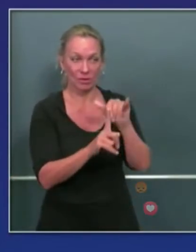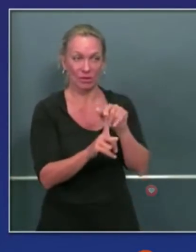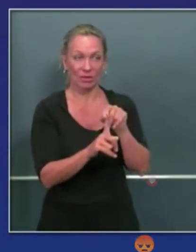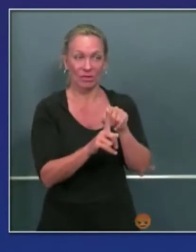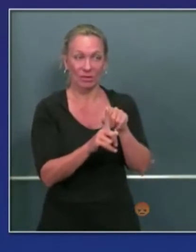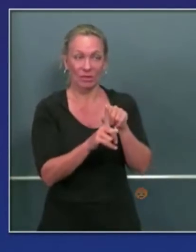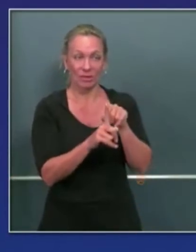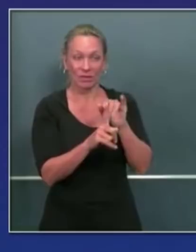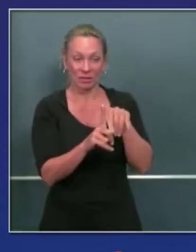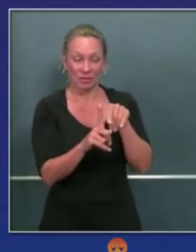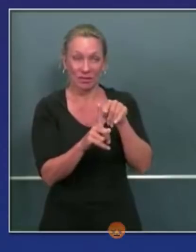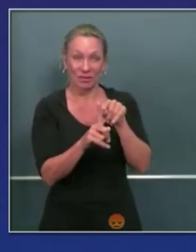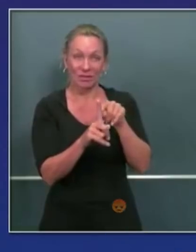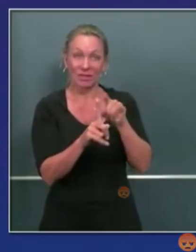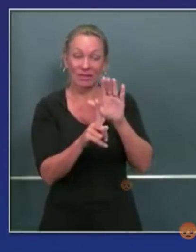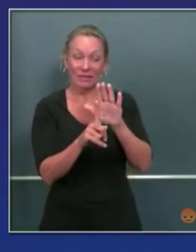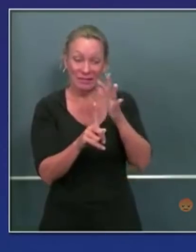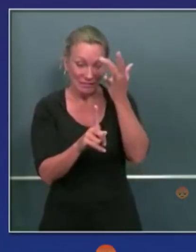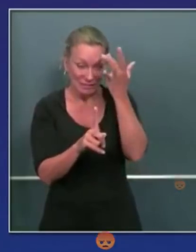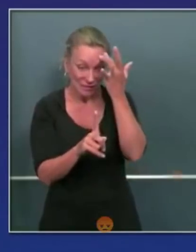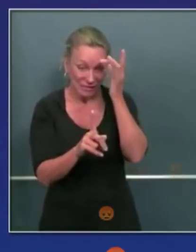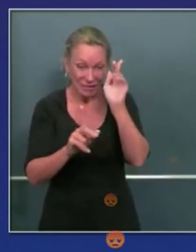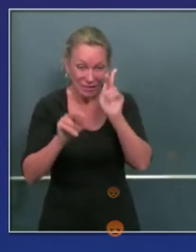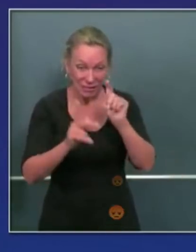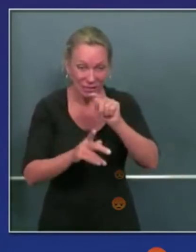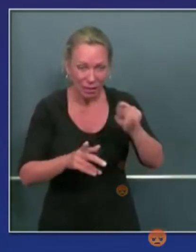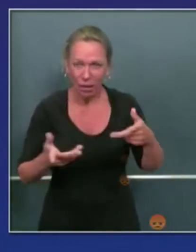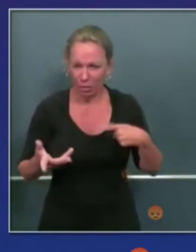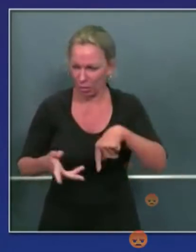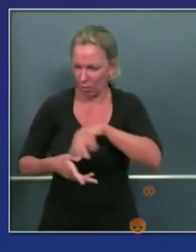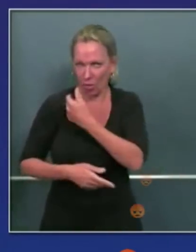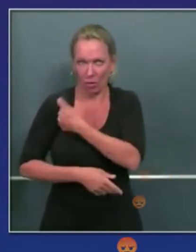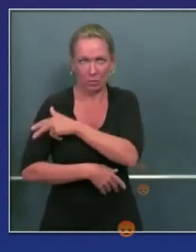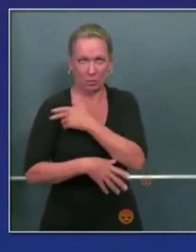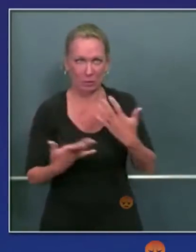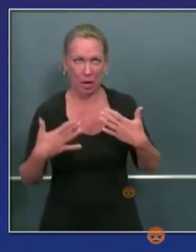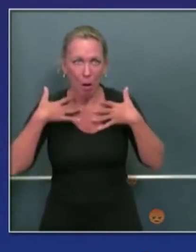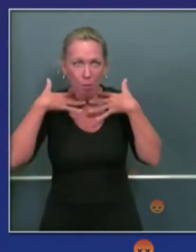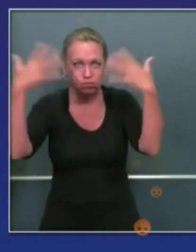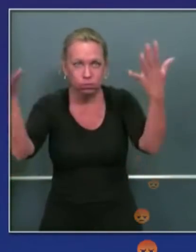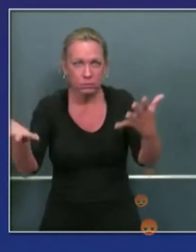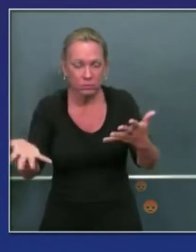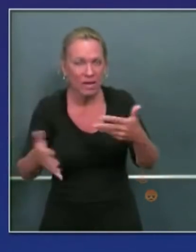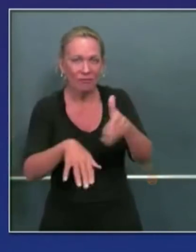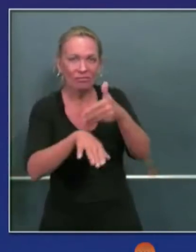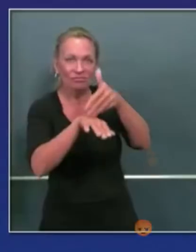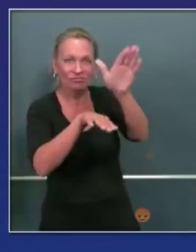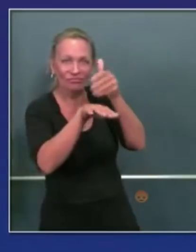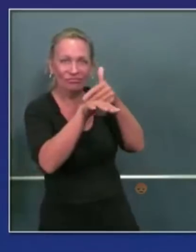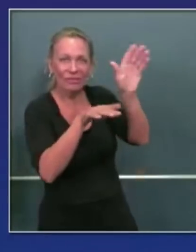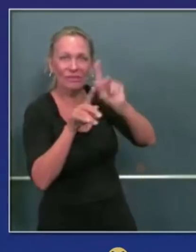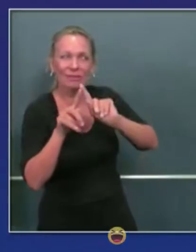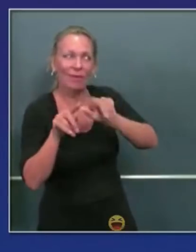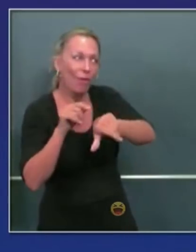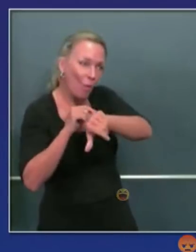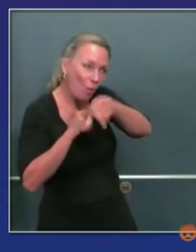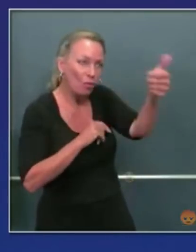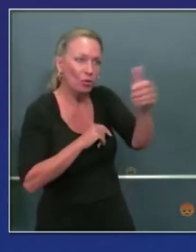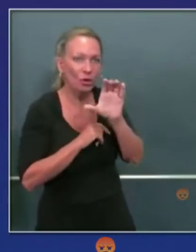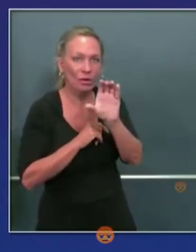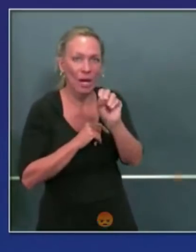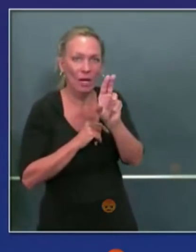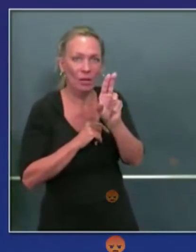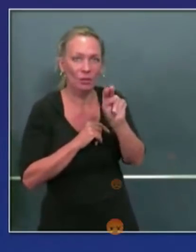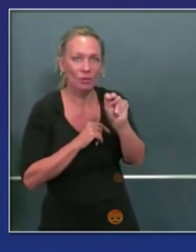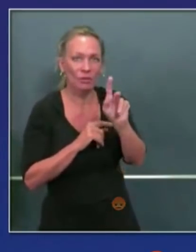trong cái giai đoạn Imperial. mà We're thứ asking 3 là giai them đoạn mà to return to the báo động đó, stay-at-home thì order sẽ today. bắt buộc phải So with that, I'm going to quay turn trở it lại back cái over to the lệnh